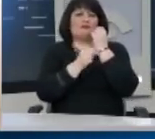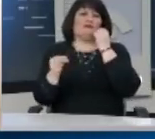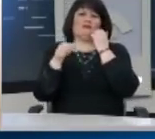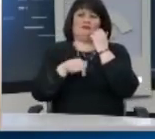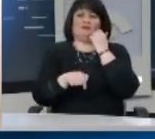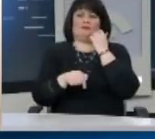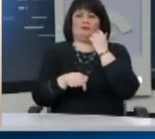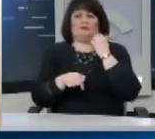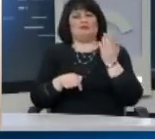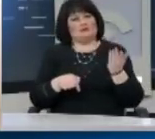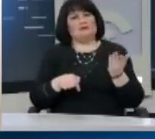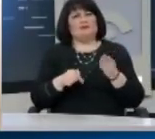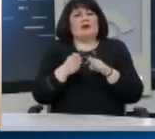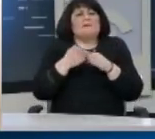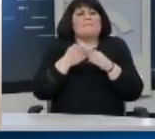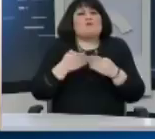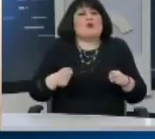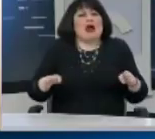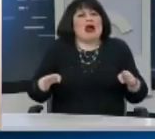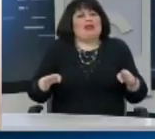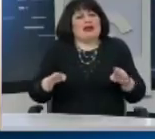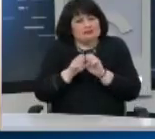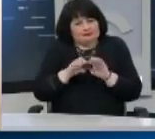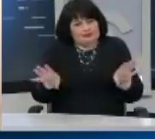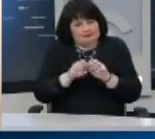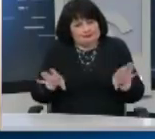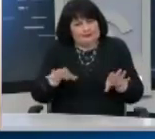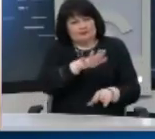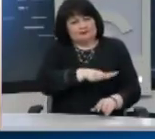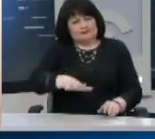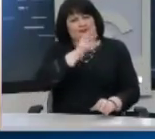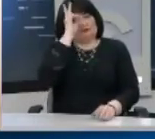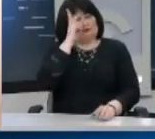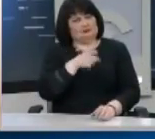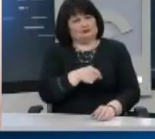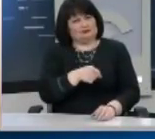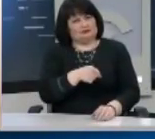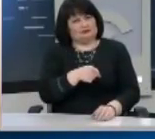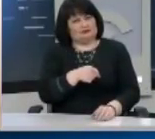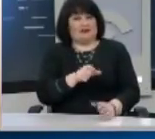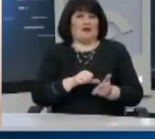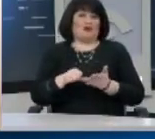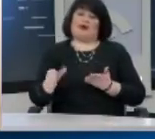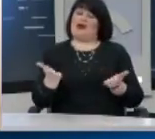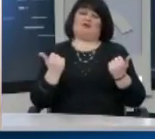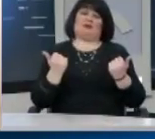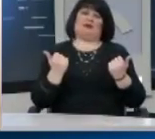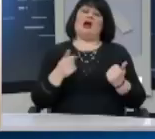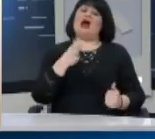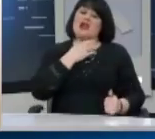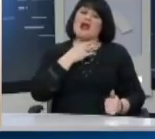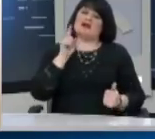δημοσιοποίηση και την προπαγάνδα με την καλή έννοια μέσα και στην ίδια τη γερμανία γύρω από το απαράγραπτο και την ανάγκη